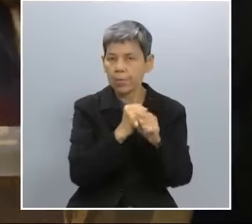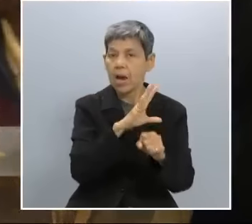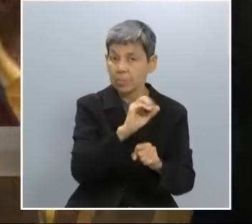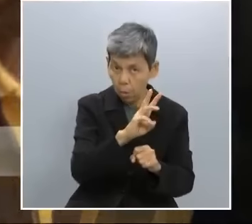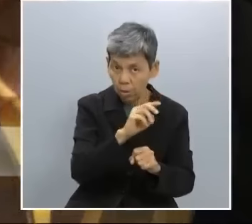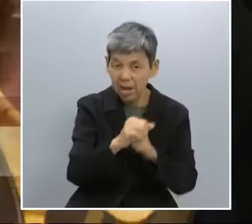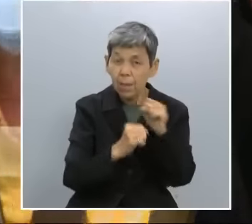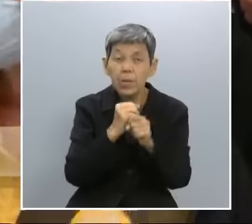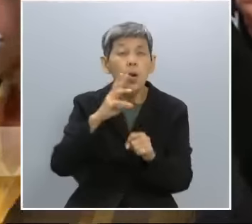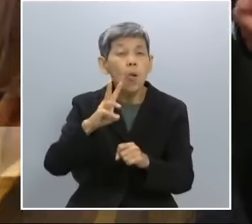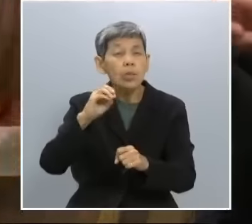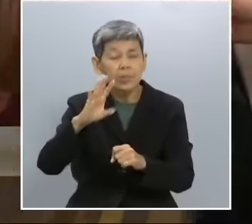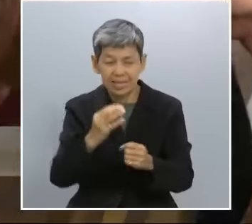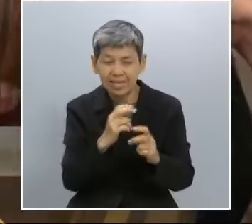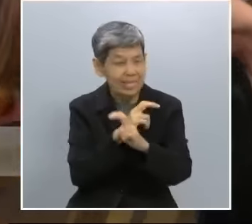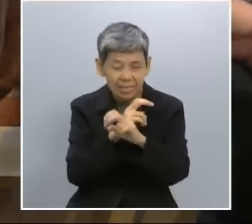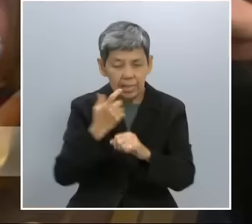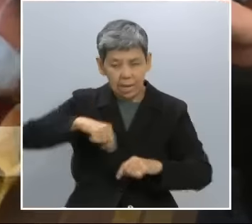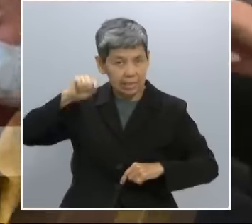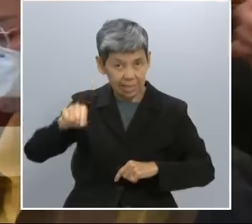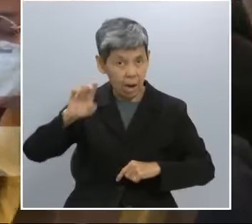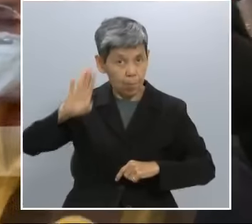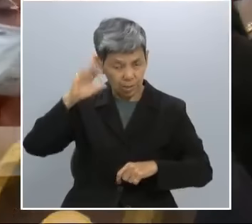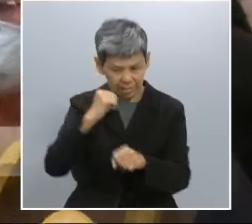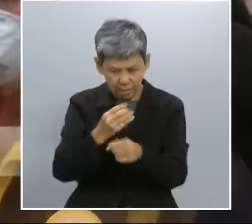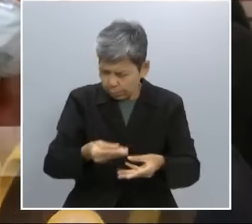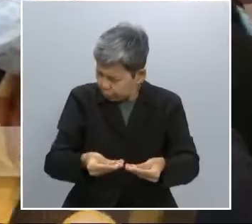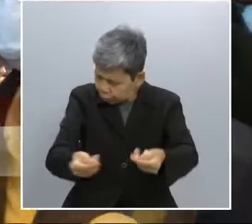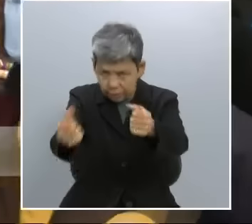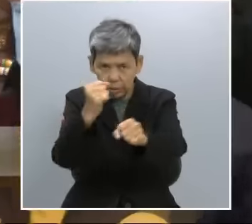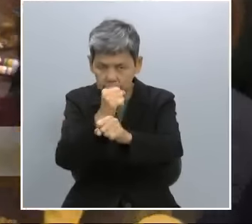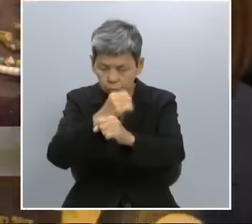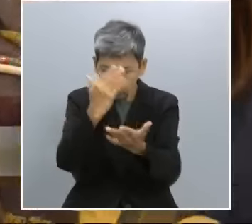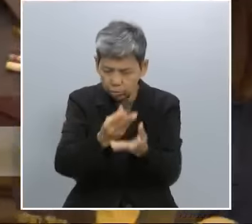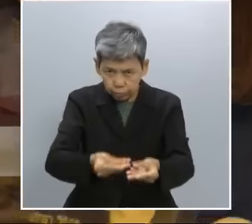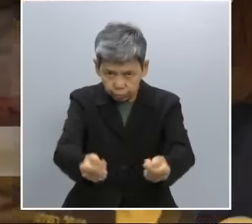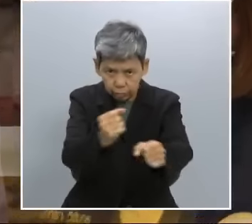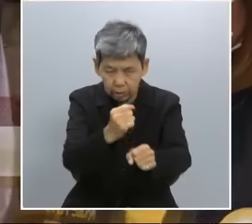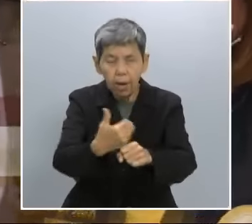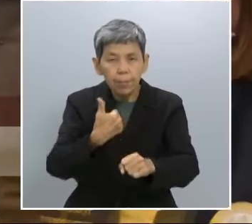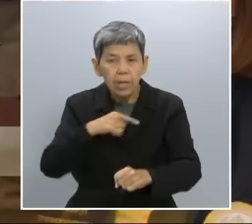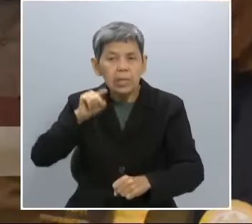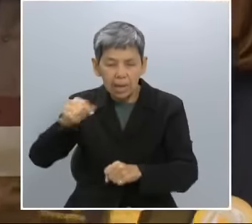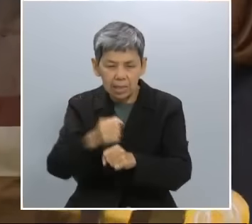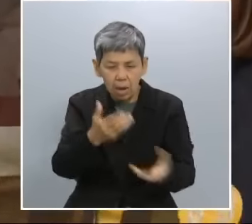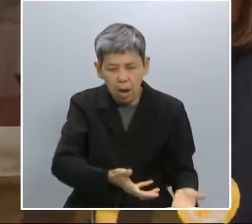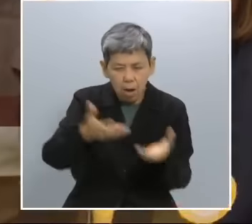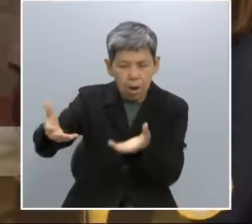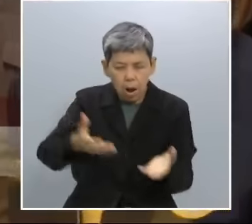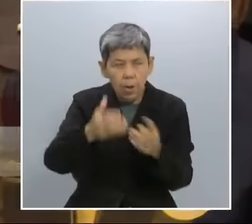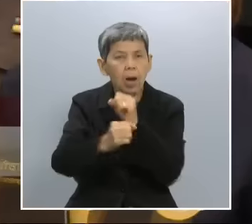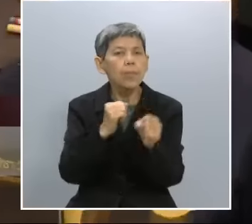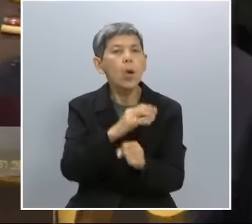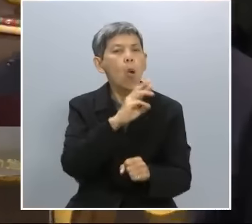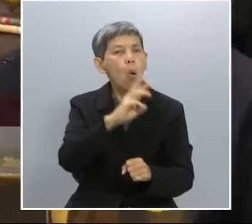ปี64ศาลพิพากษาให้บริษัทกำจัดสารเคมีมีการจ้างให้เริ่มขนย้ายตั้งแต่ปี66